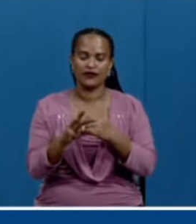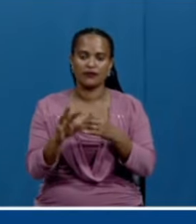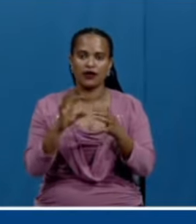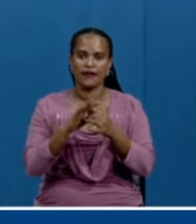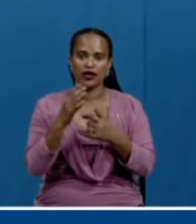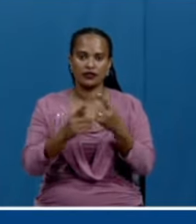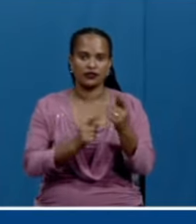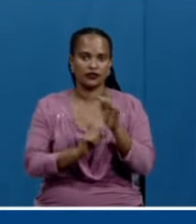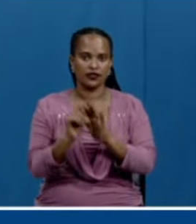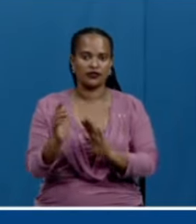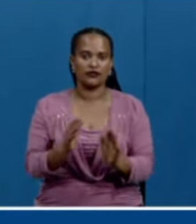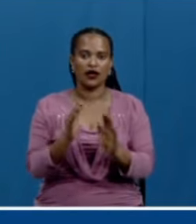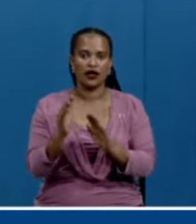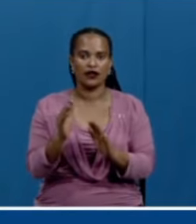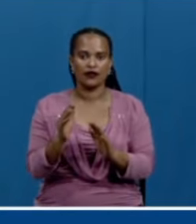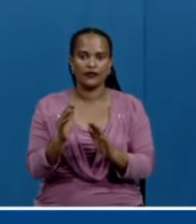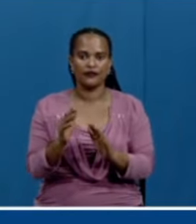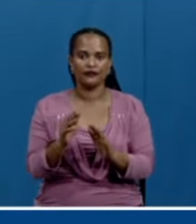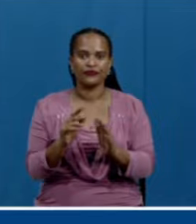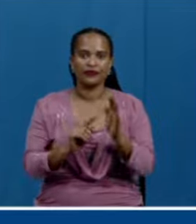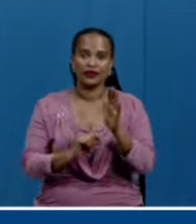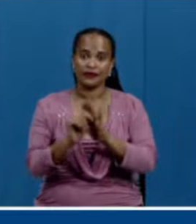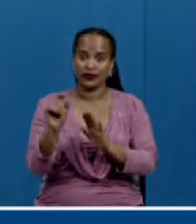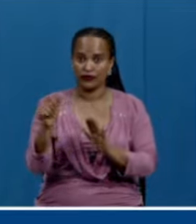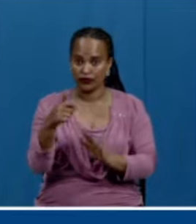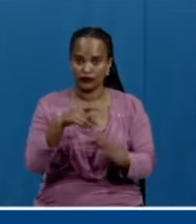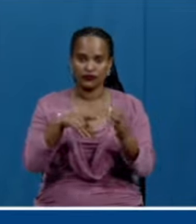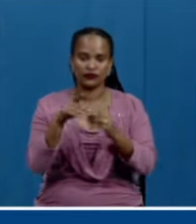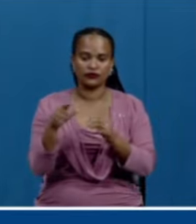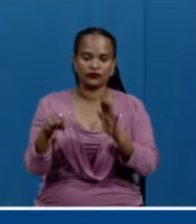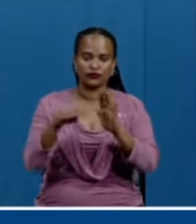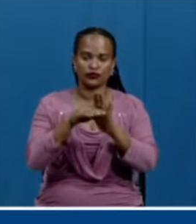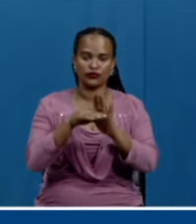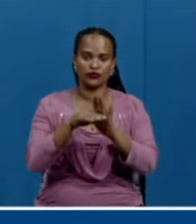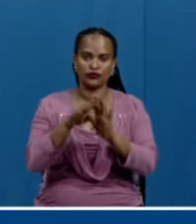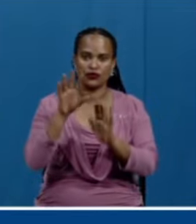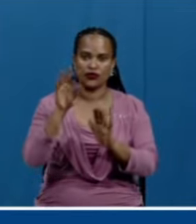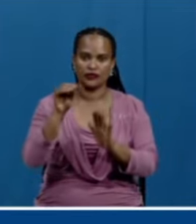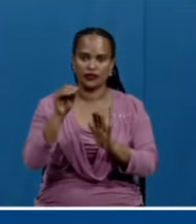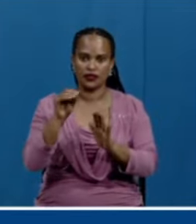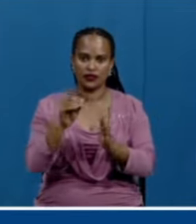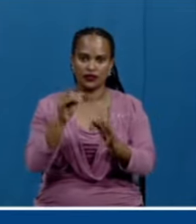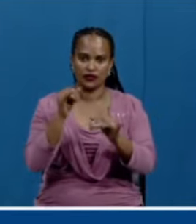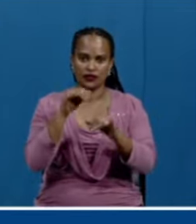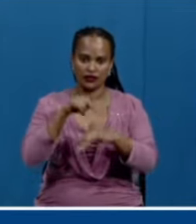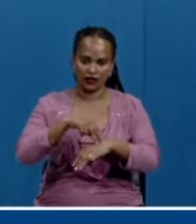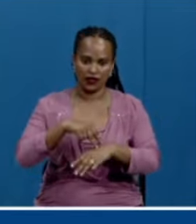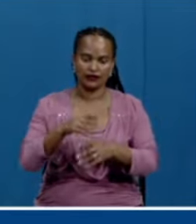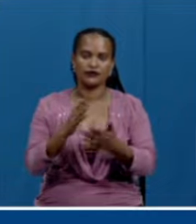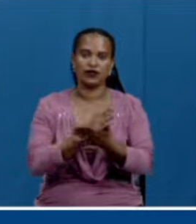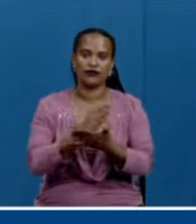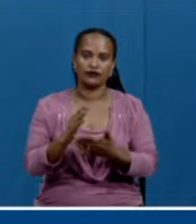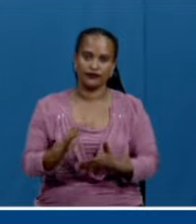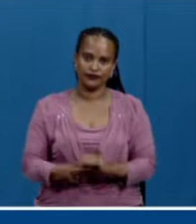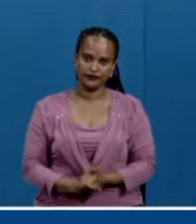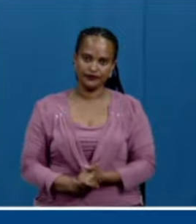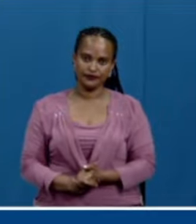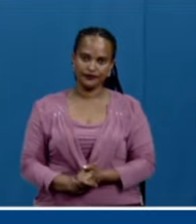نقري تقراي تسدلو وعلا كاب تقراين كالوت كللات نستوكلو حامس أفريتي تكالات تساتي فوميام